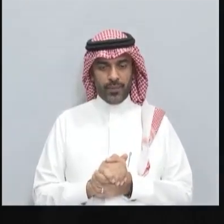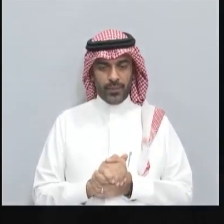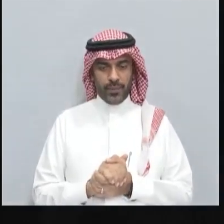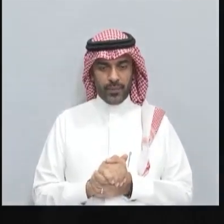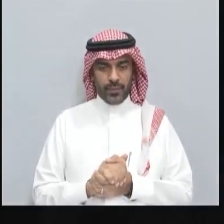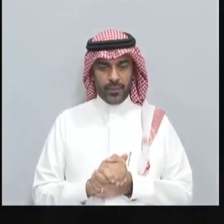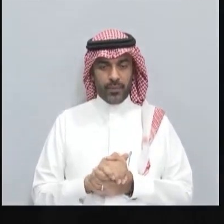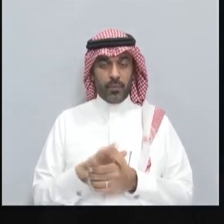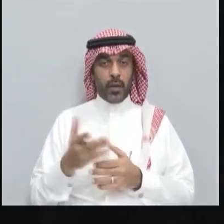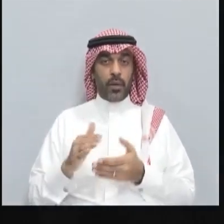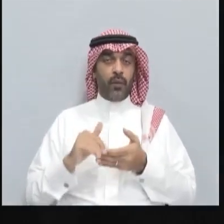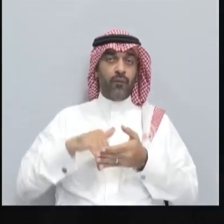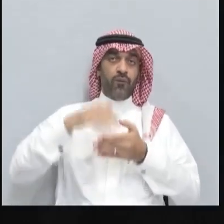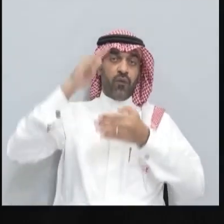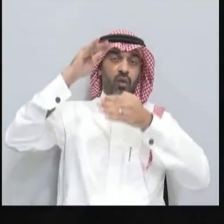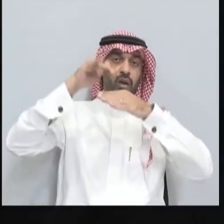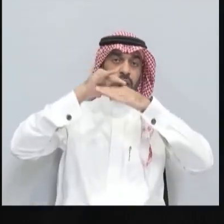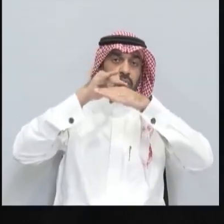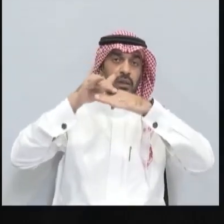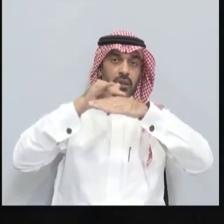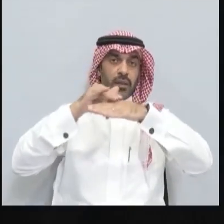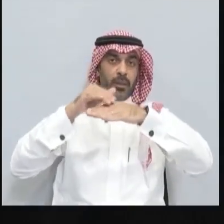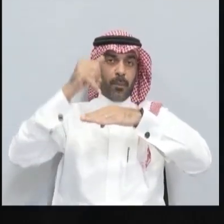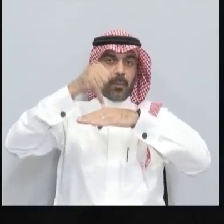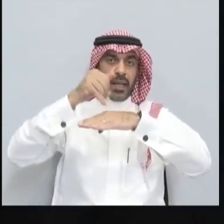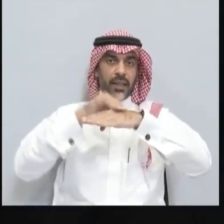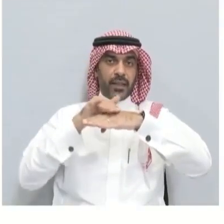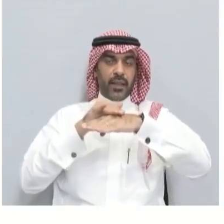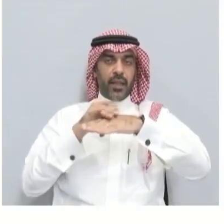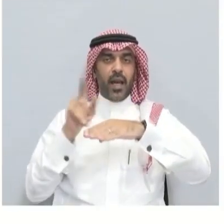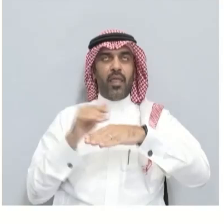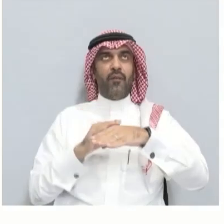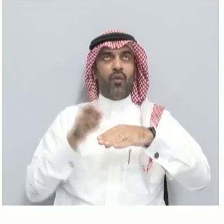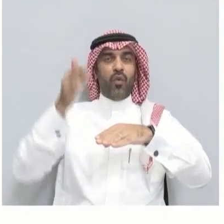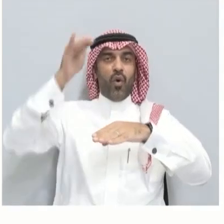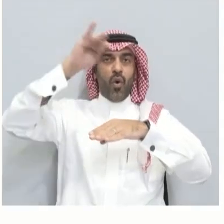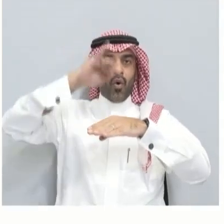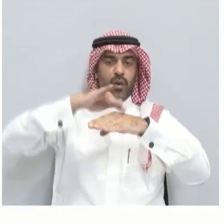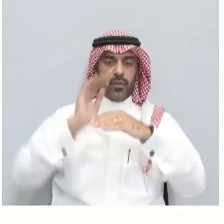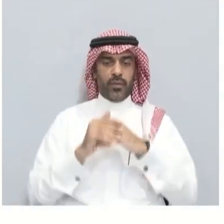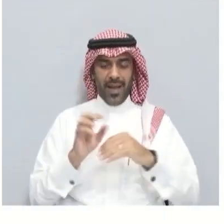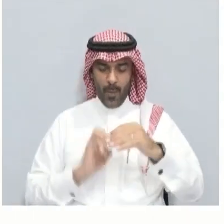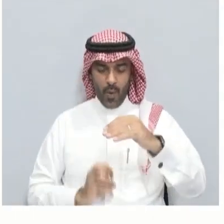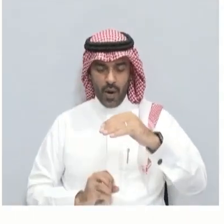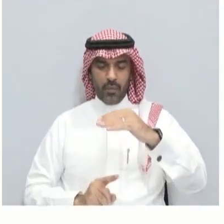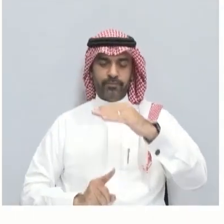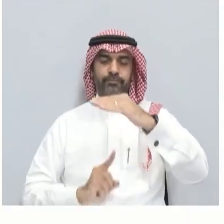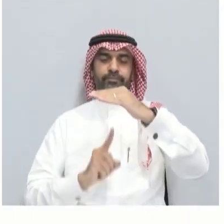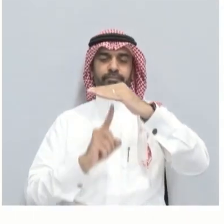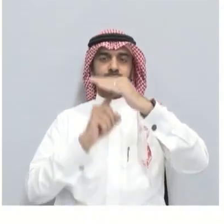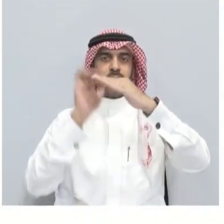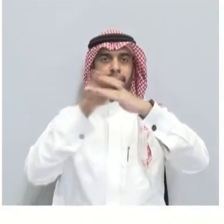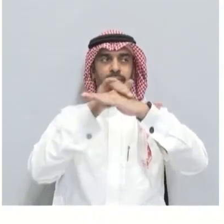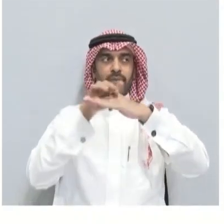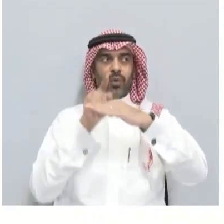مقابله على سطح الارض تقابل البؤره تماما اذا البؤره هي مكان تولد الزلزال هي